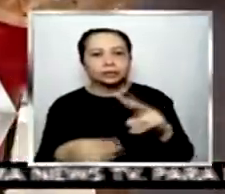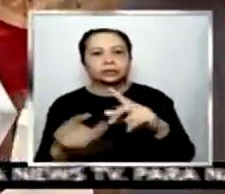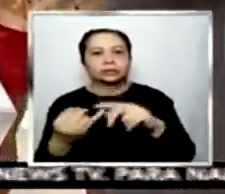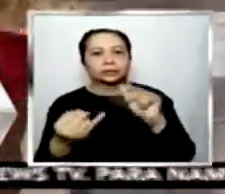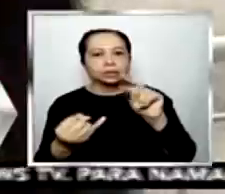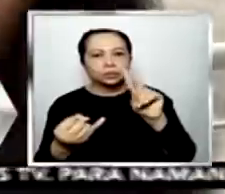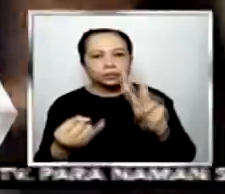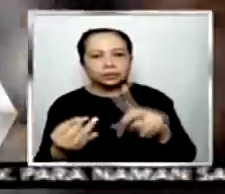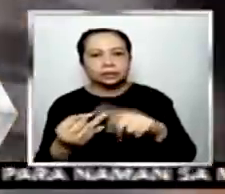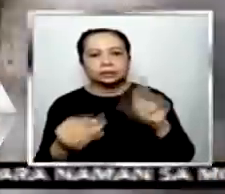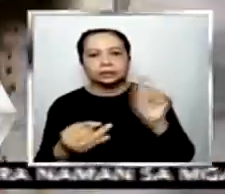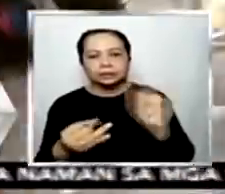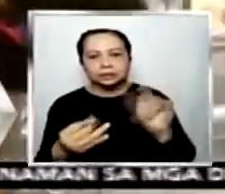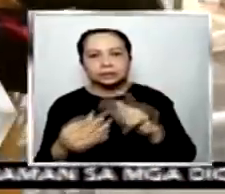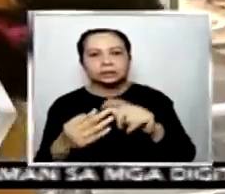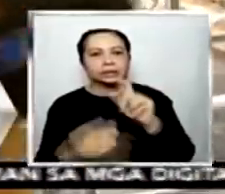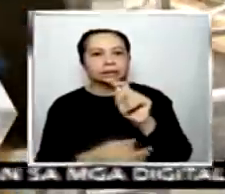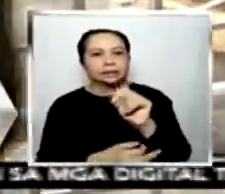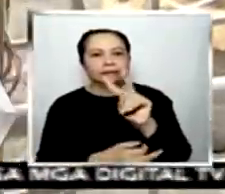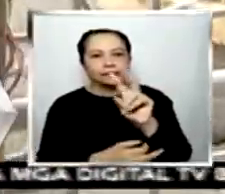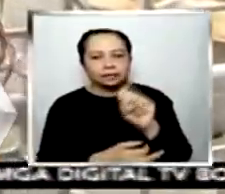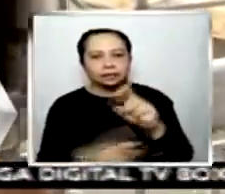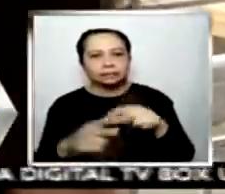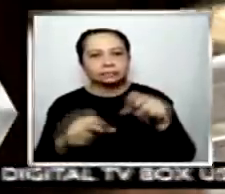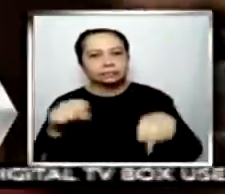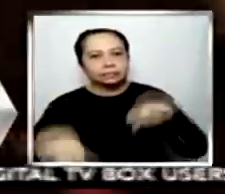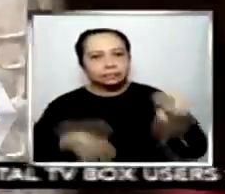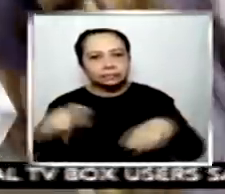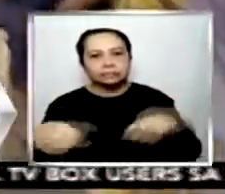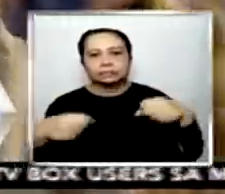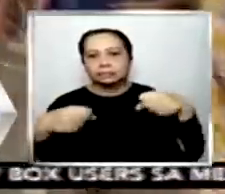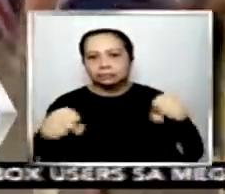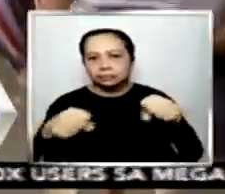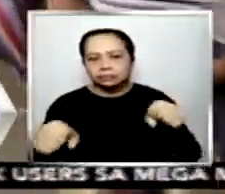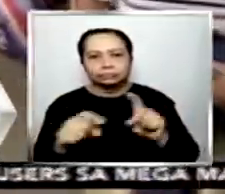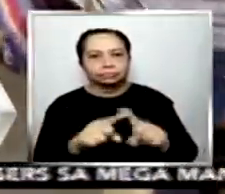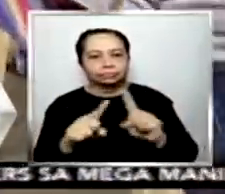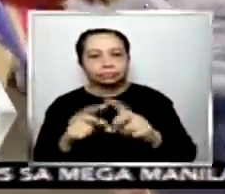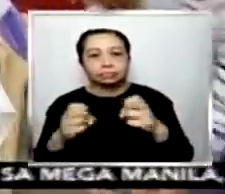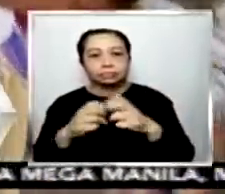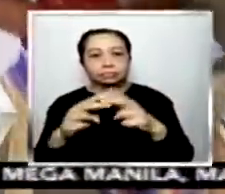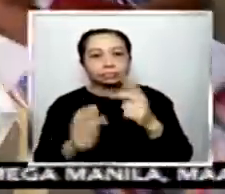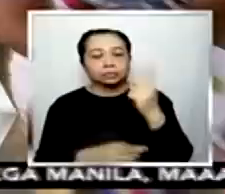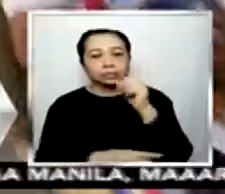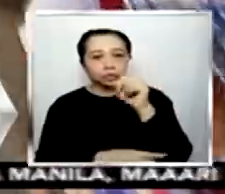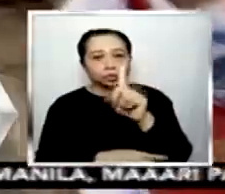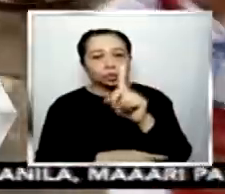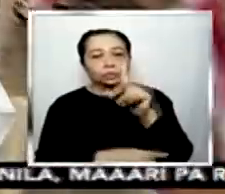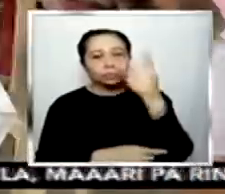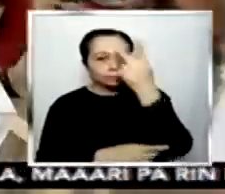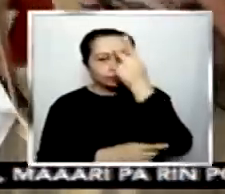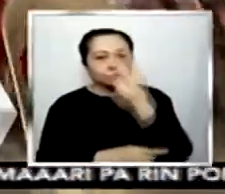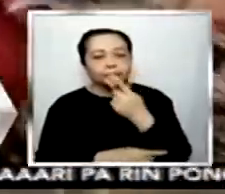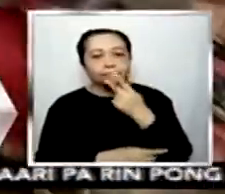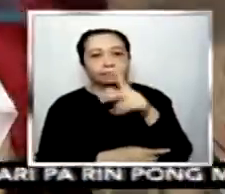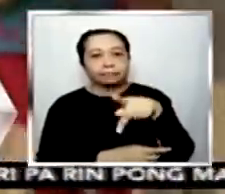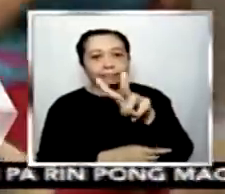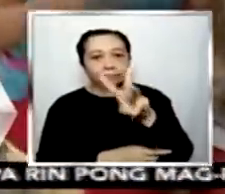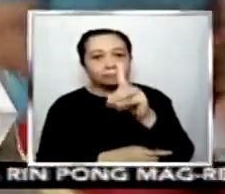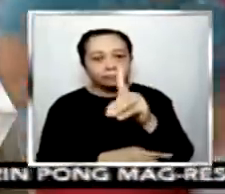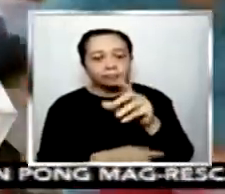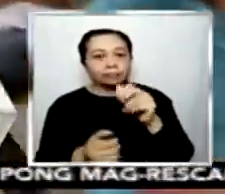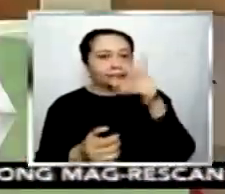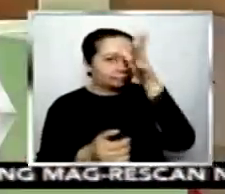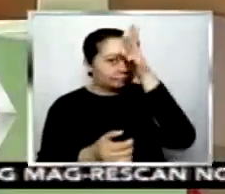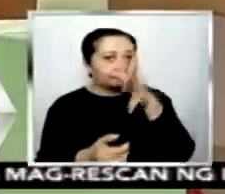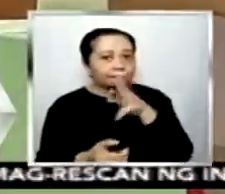at TNVS, pedicab at tricycle drivers, pati na solo parents, persons with disability o kanila mga magulang,